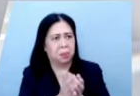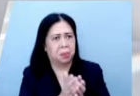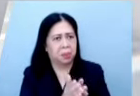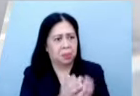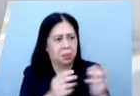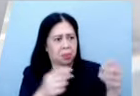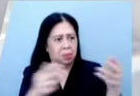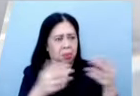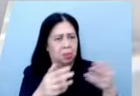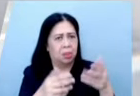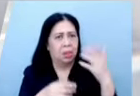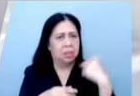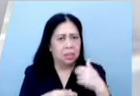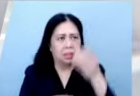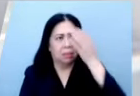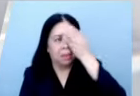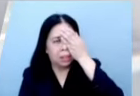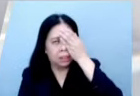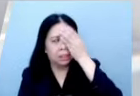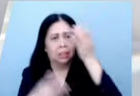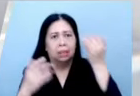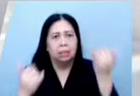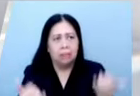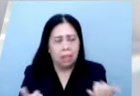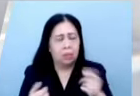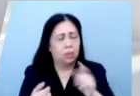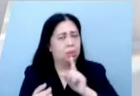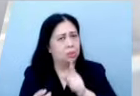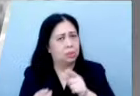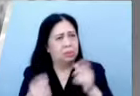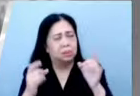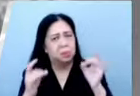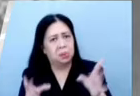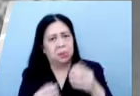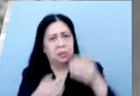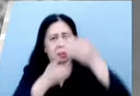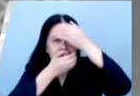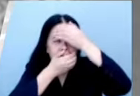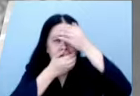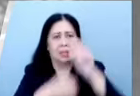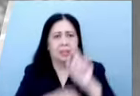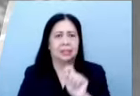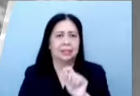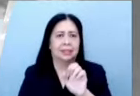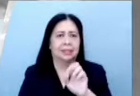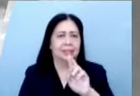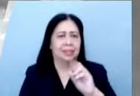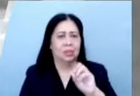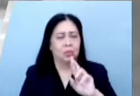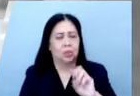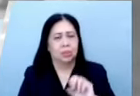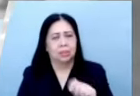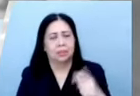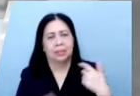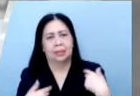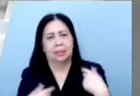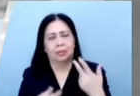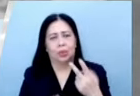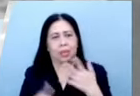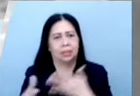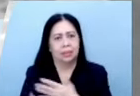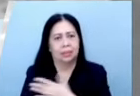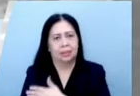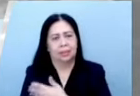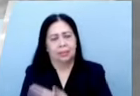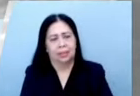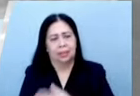mga pera-perata lang, ngayon po talagang mga ano na eh, terorista na eh. Dalawang anak na 7 at 5 taong gulang ang iniwang anak ng nasawing